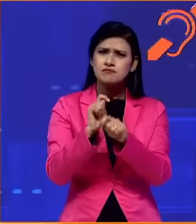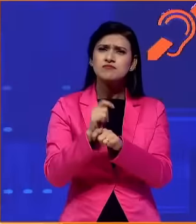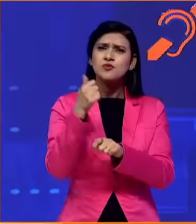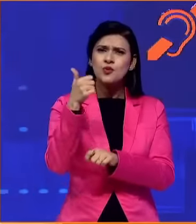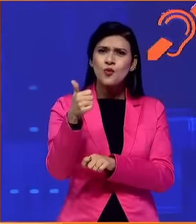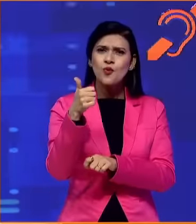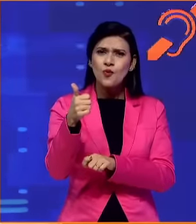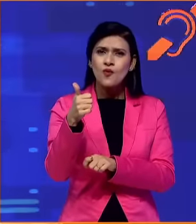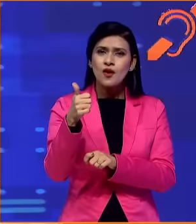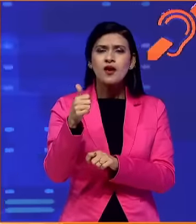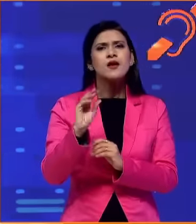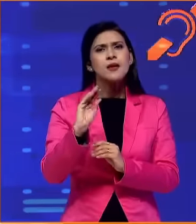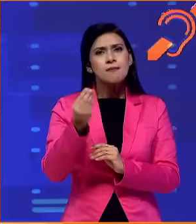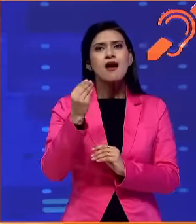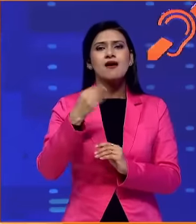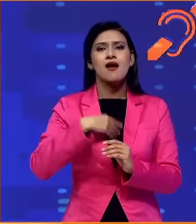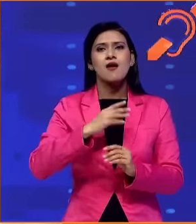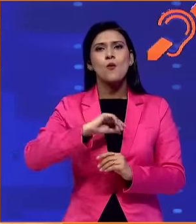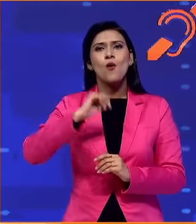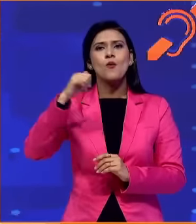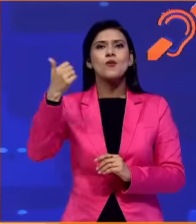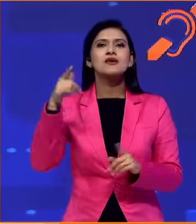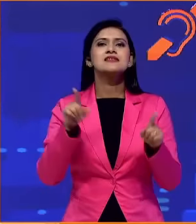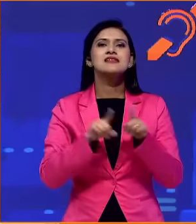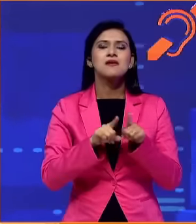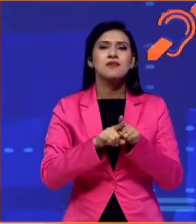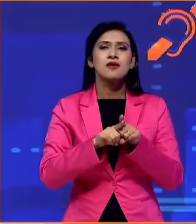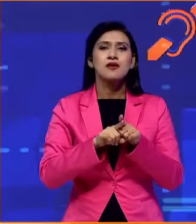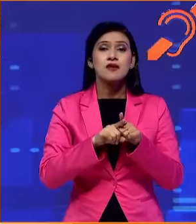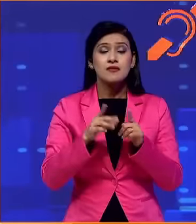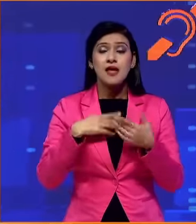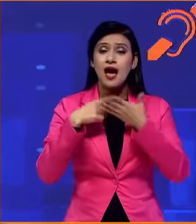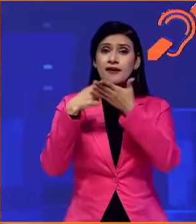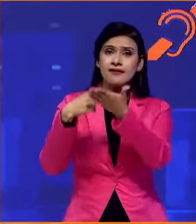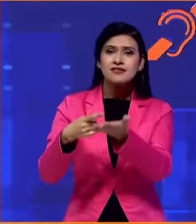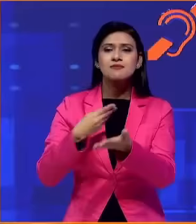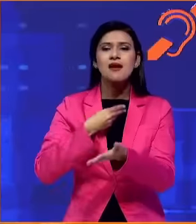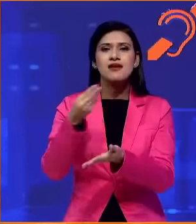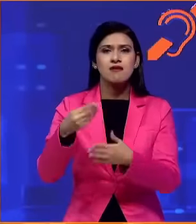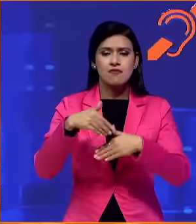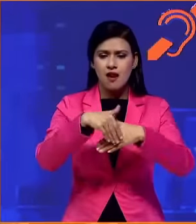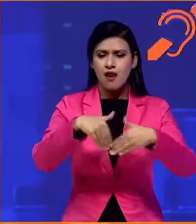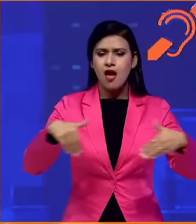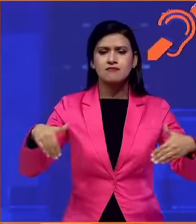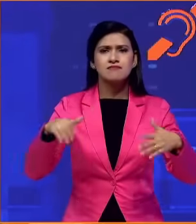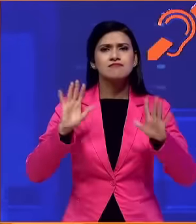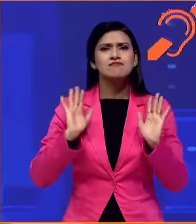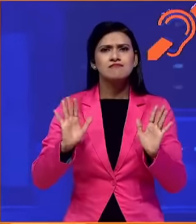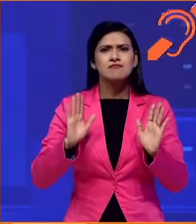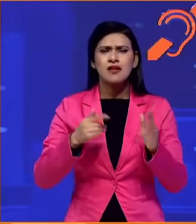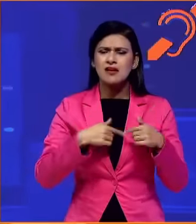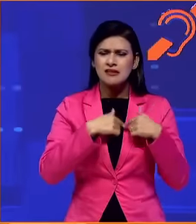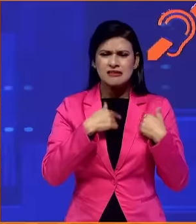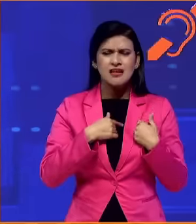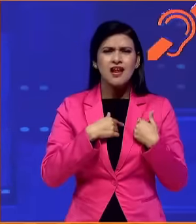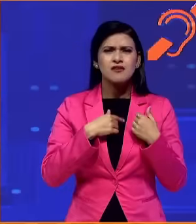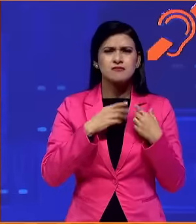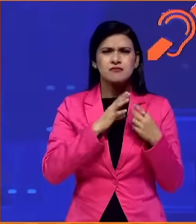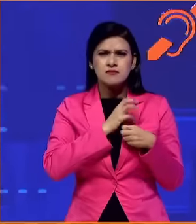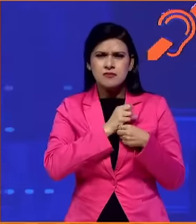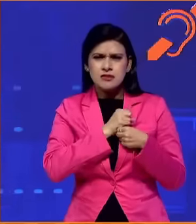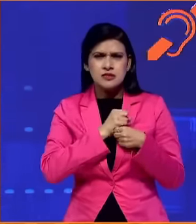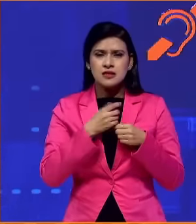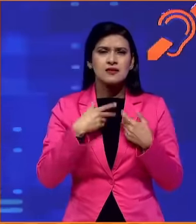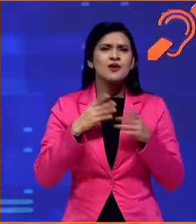हैं,वहआप उसेनीचादिखाकरप्राप्तनहींकरसकते।आपको सम्मानदेनाचाहिए।आपकोअपनीसीमा रेखाऔरलंबीखींचनीचाहिए।आपकोउदारहृदयरखनाचाहिए। कभी-कभी